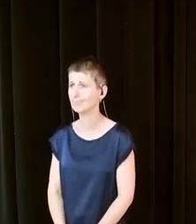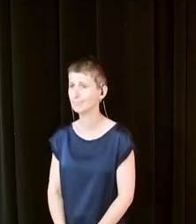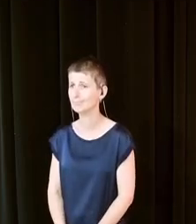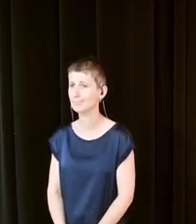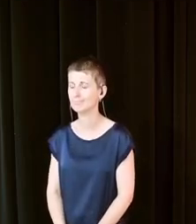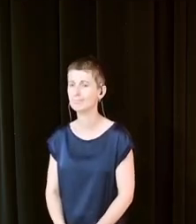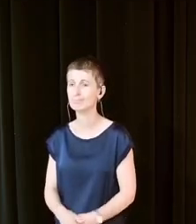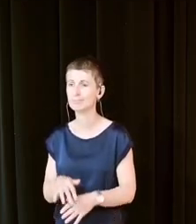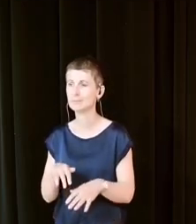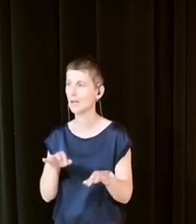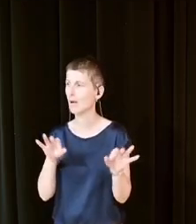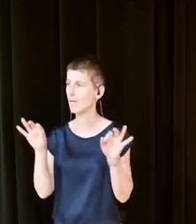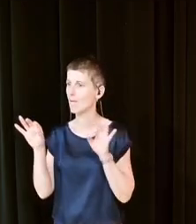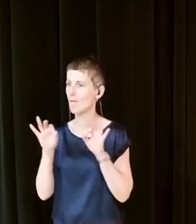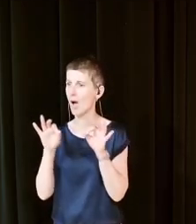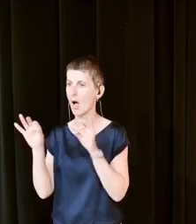Gibt es Fragen?